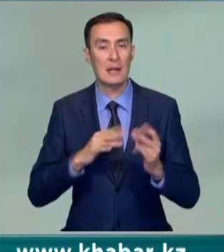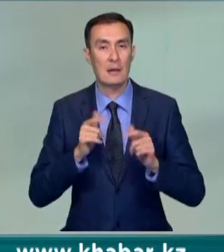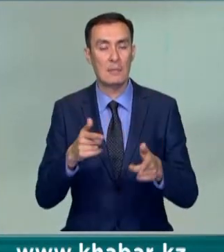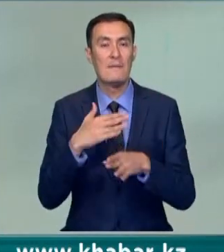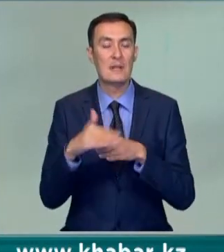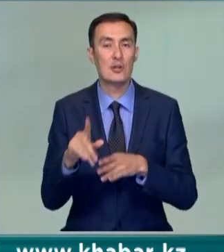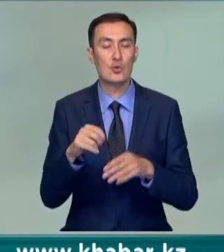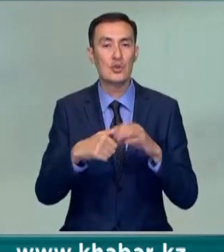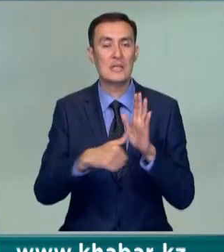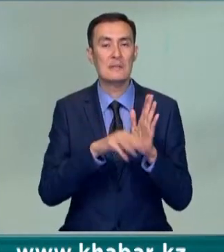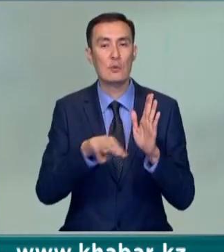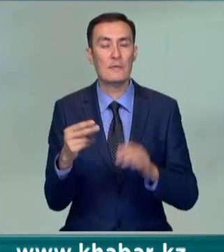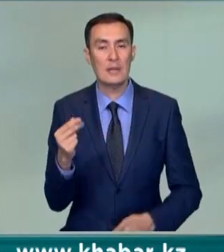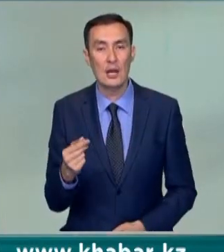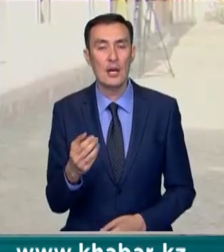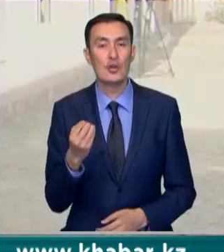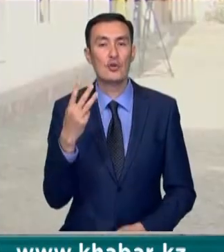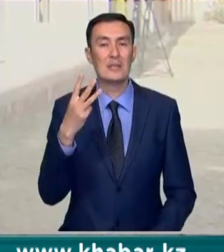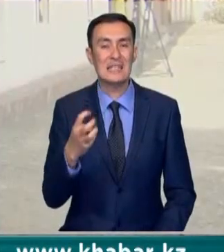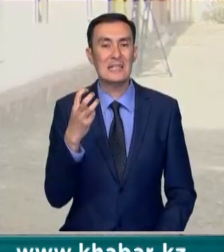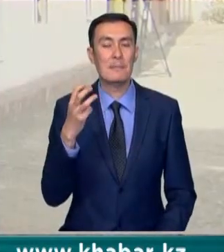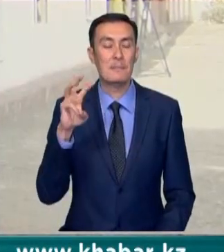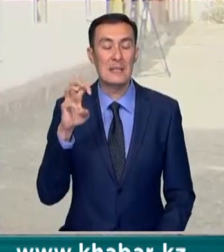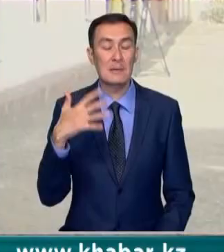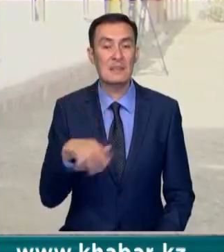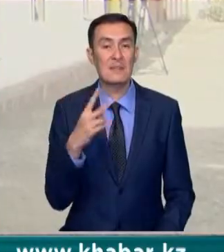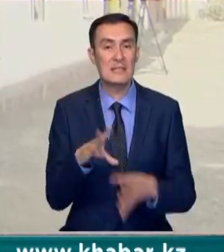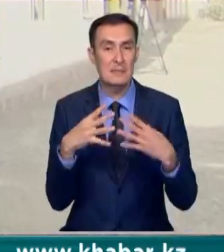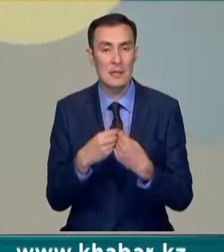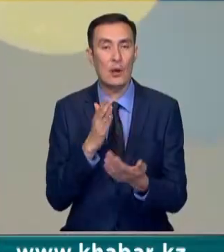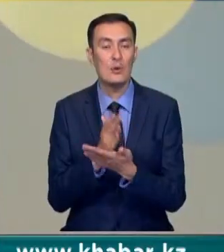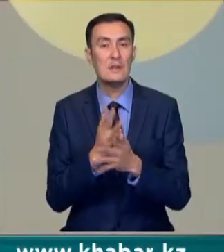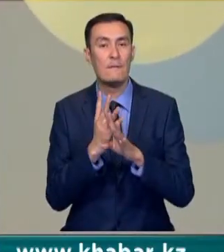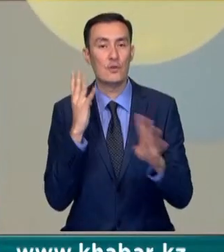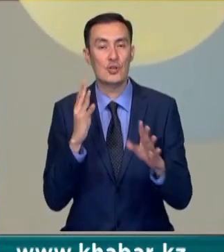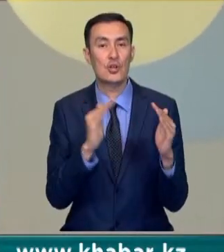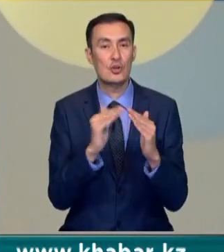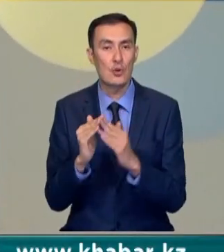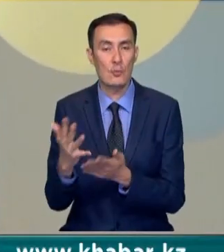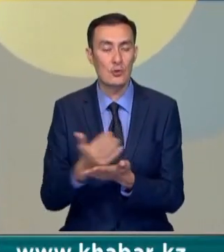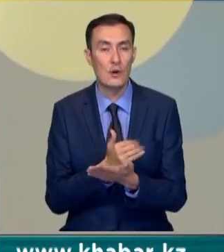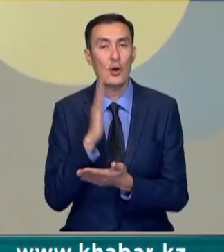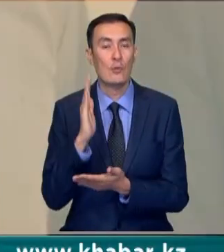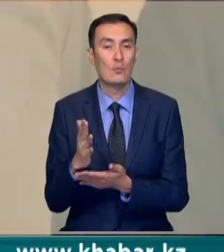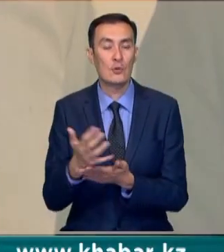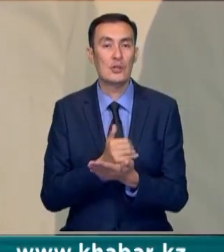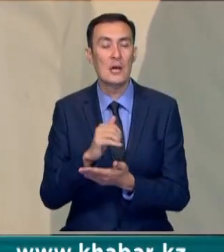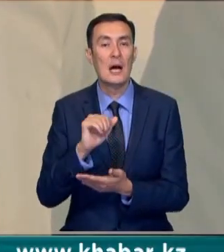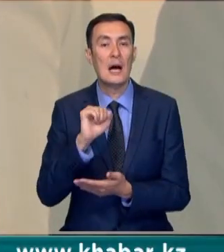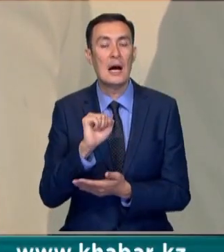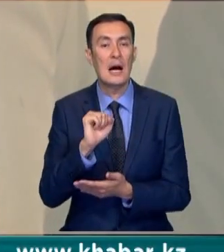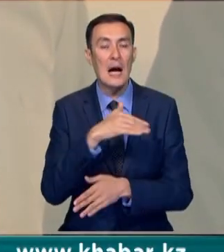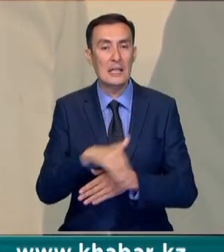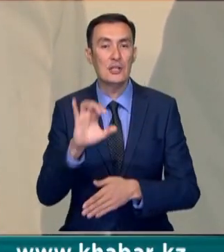выделено 116 миллионов тенге. Еще 352 семьи стоят в очереди на жилье. Все они получают